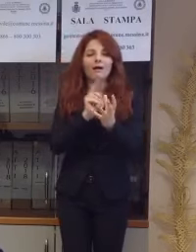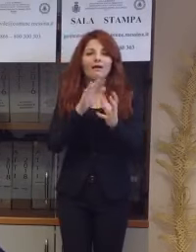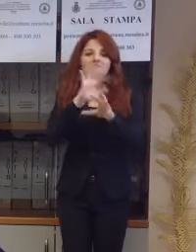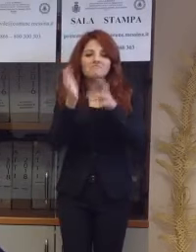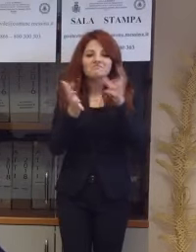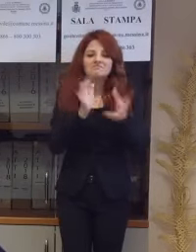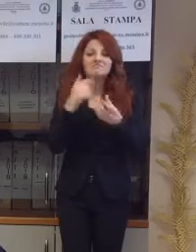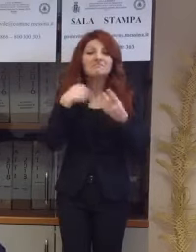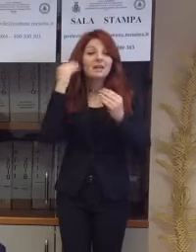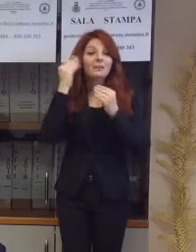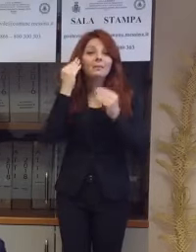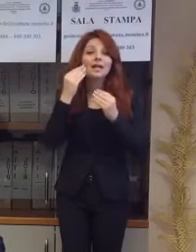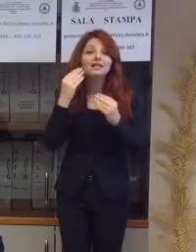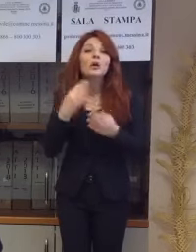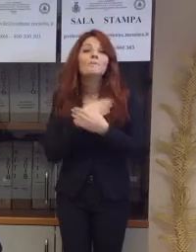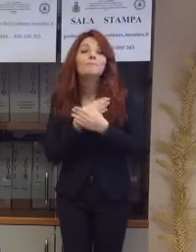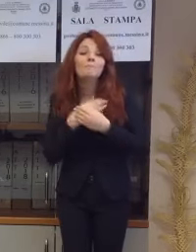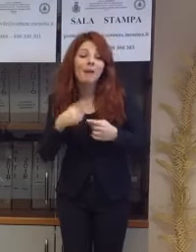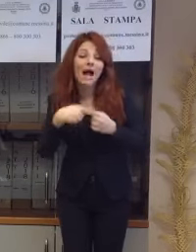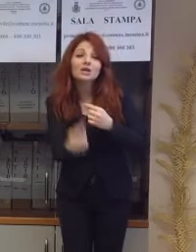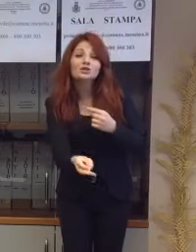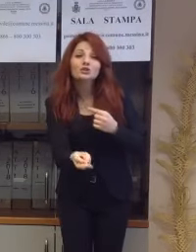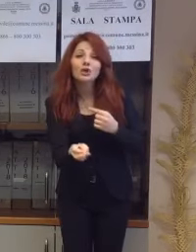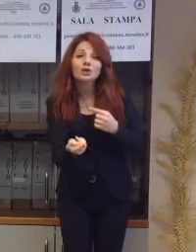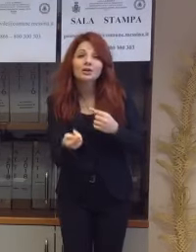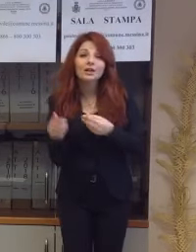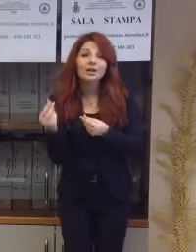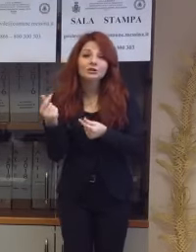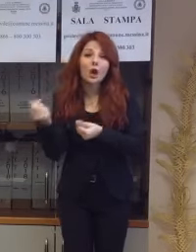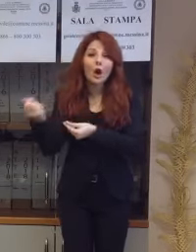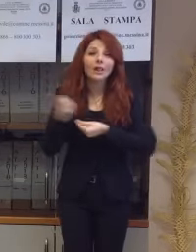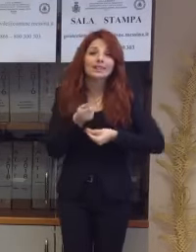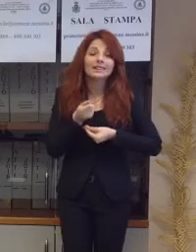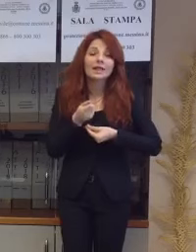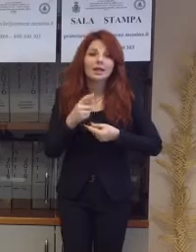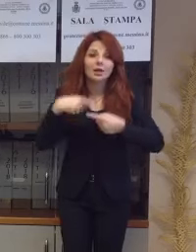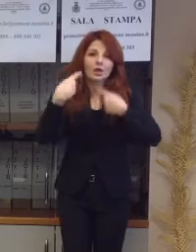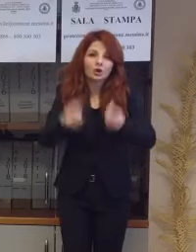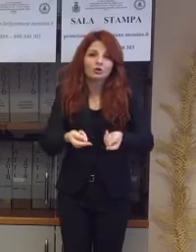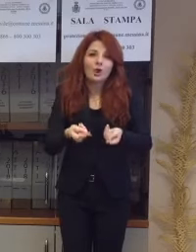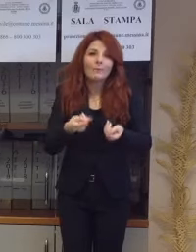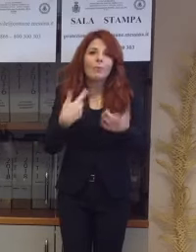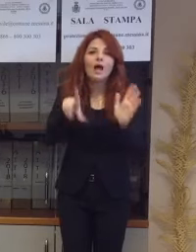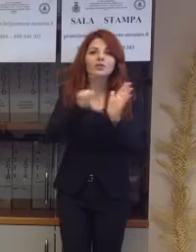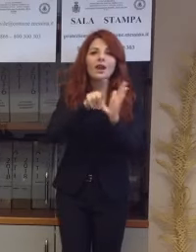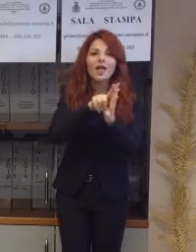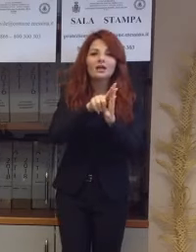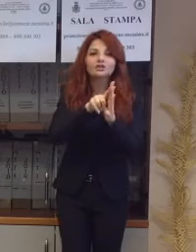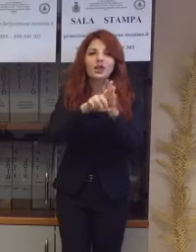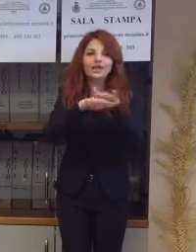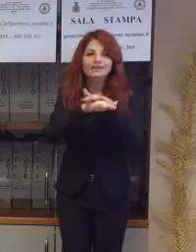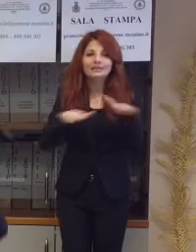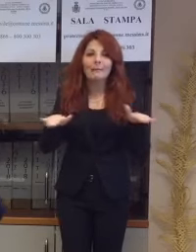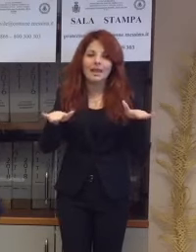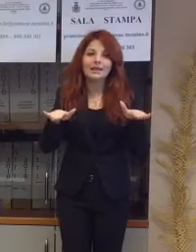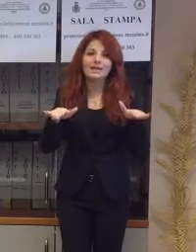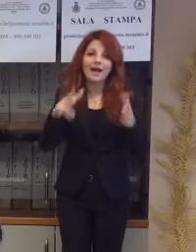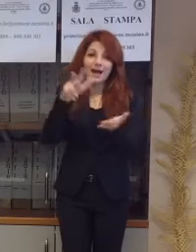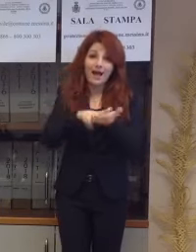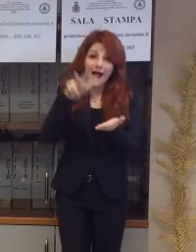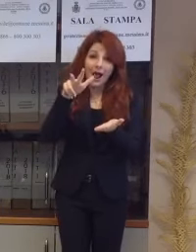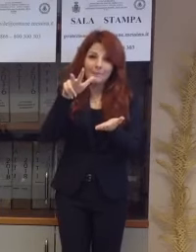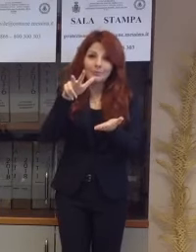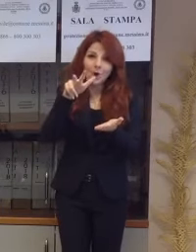che si approverà la legge di stabilità. Perché la legge di stabilità, cari siciliani, la approveranno, perché sennò si scioglie il Parlamento siciliano, se ne vanno a